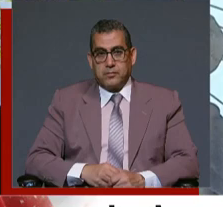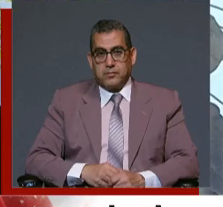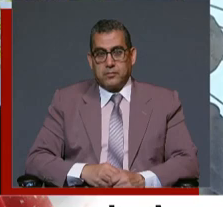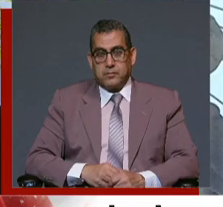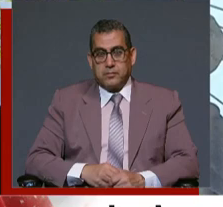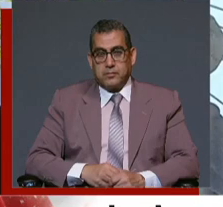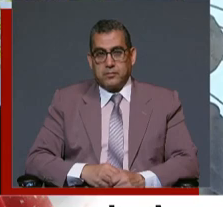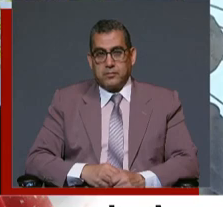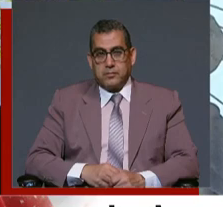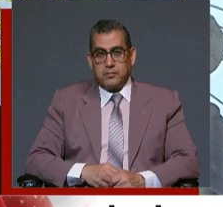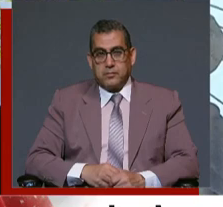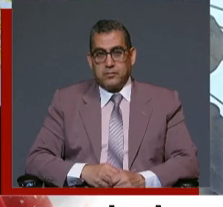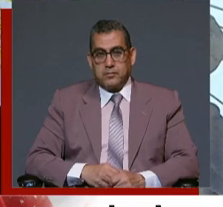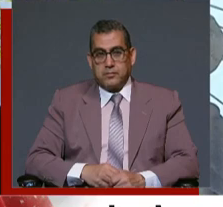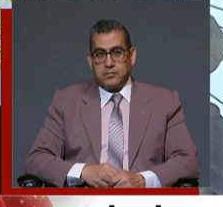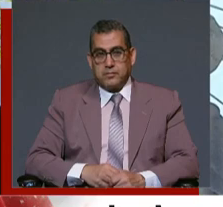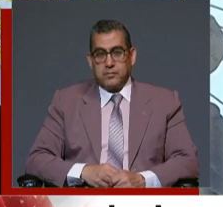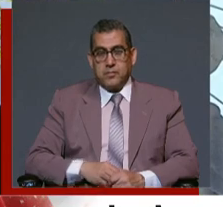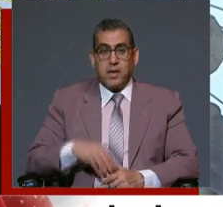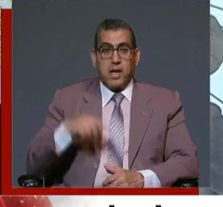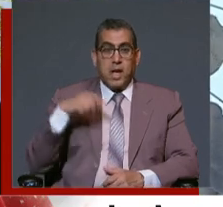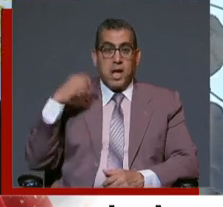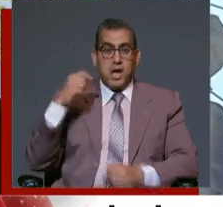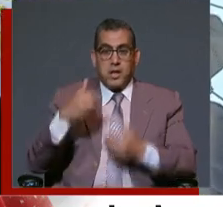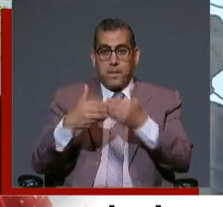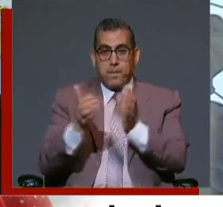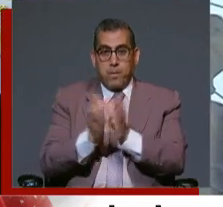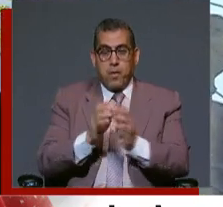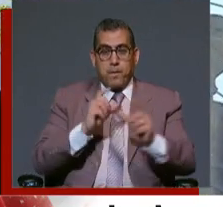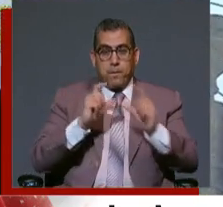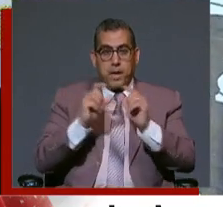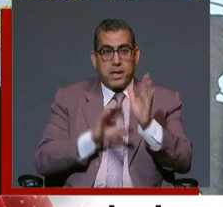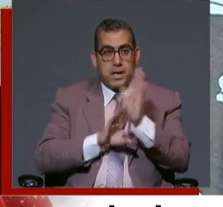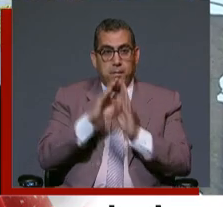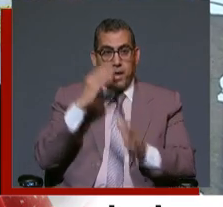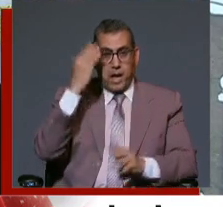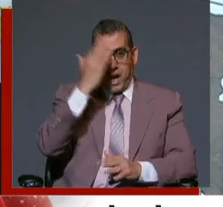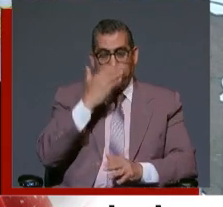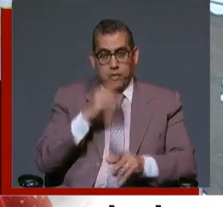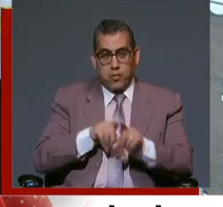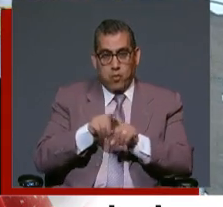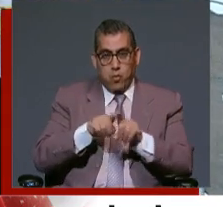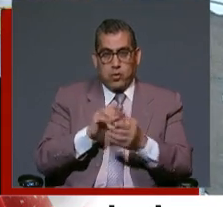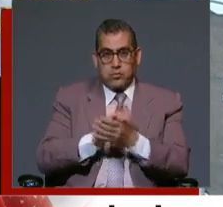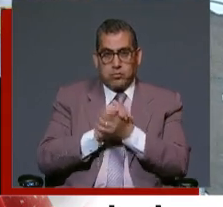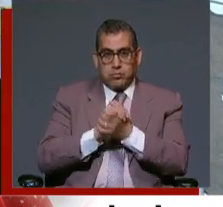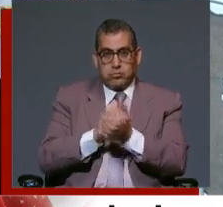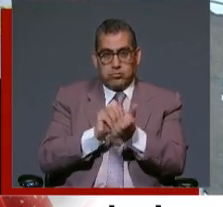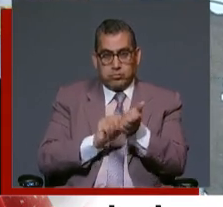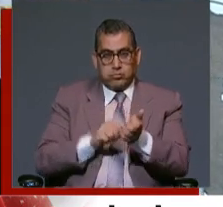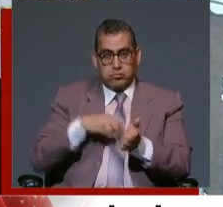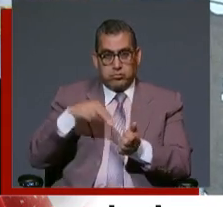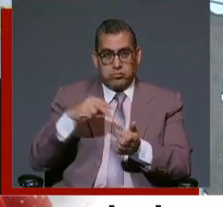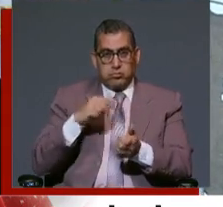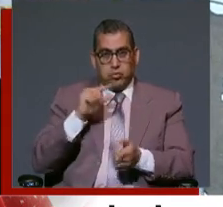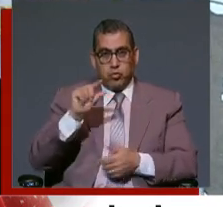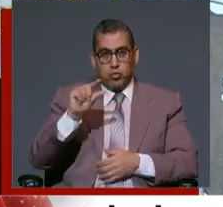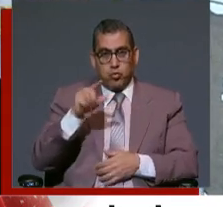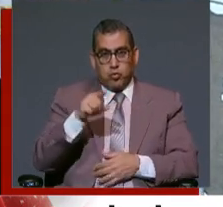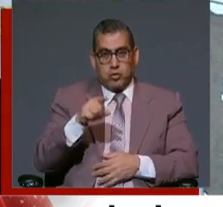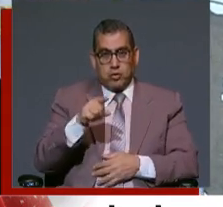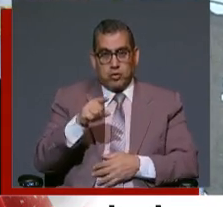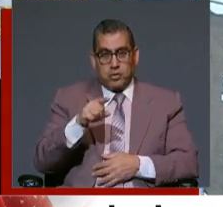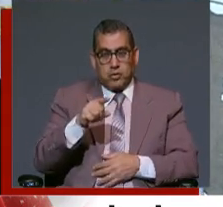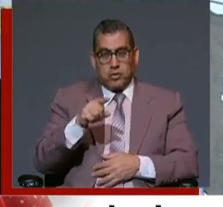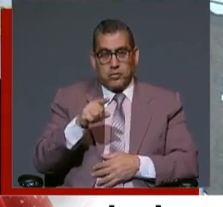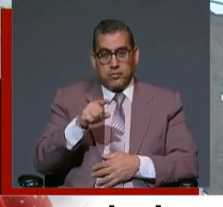Banque africaine. رئيس مجموعة بنك التنمية الإفريقي أخي وصديقي العزيز الدكتور